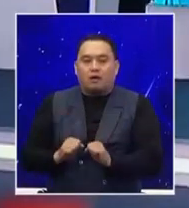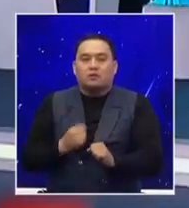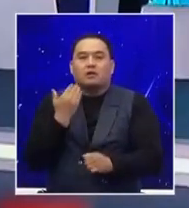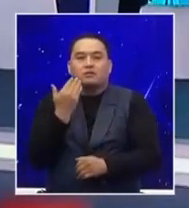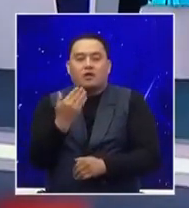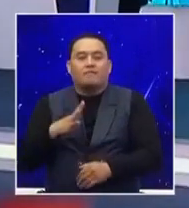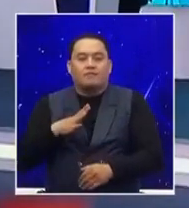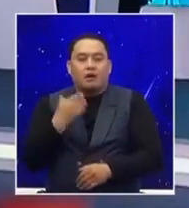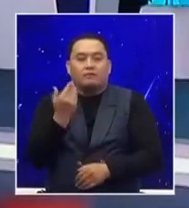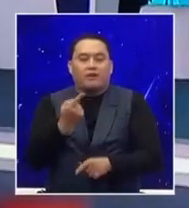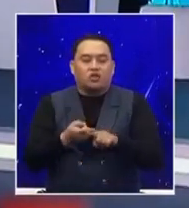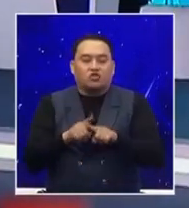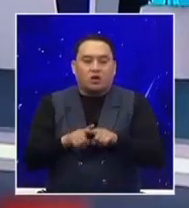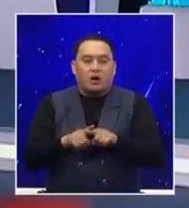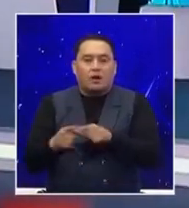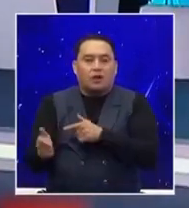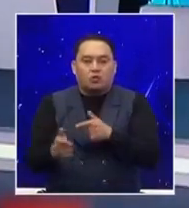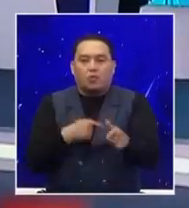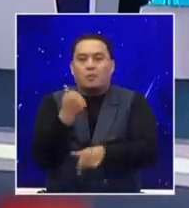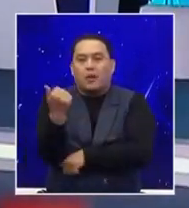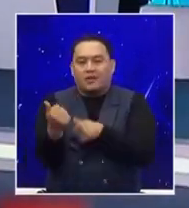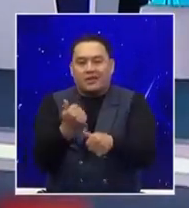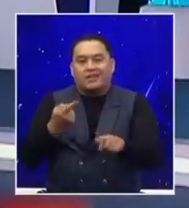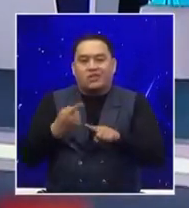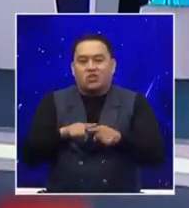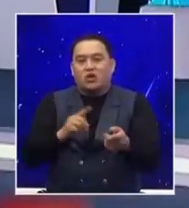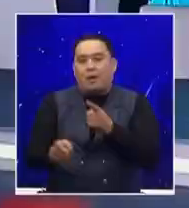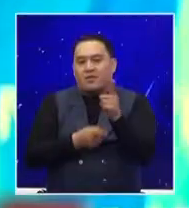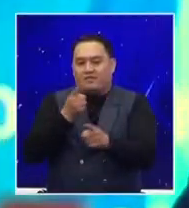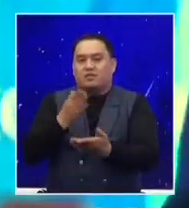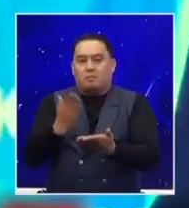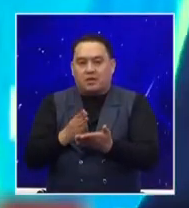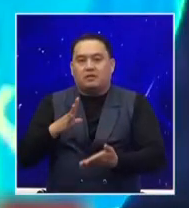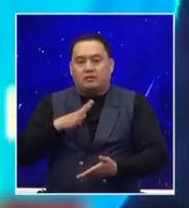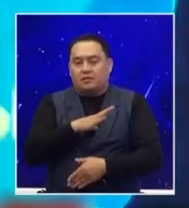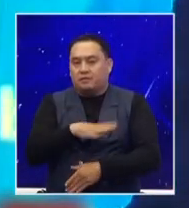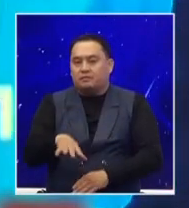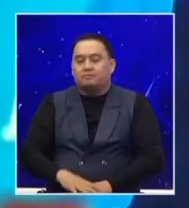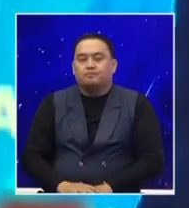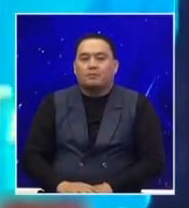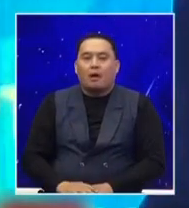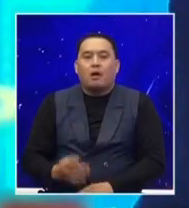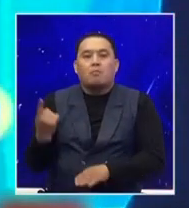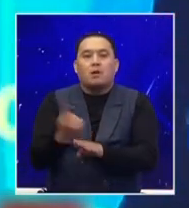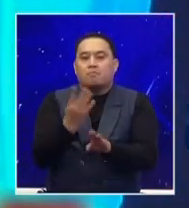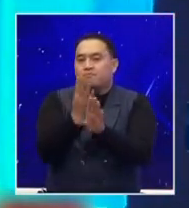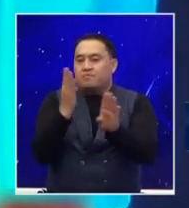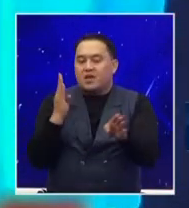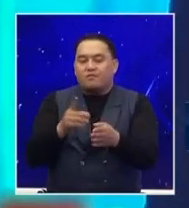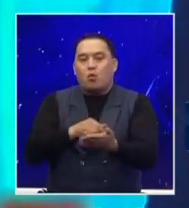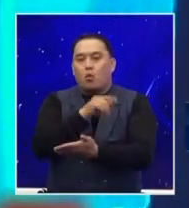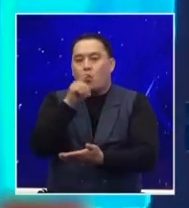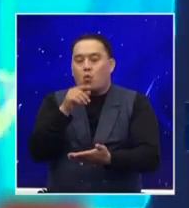насколько обновлена была материально-техническая база региона? Мы в первую очередь по поручению главы государства